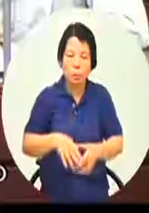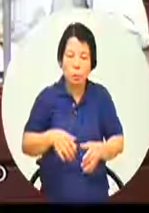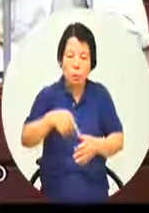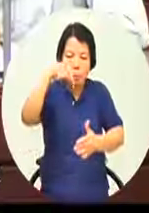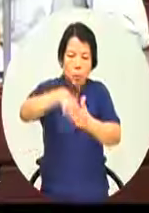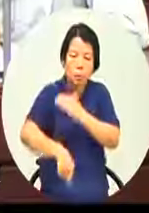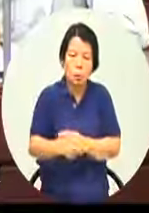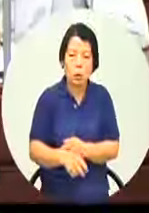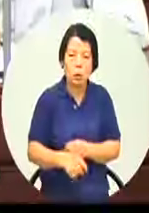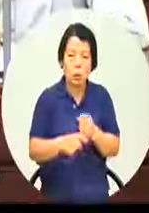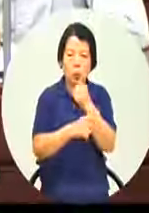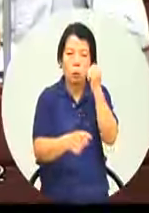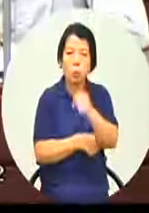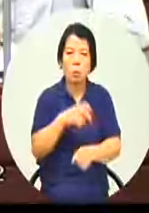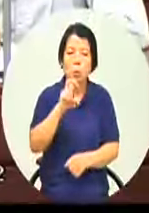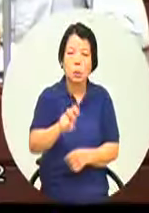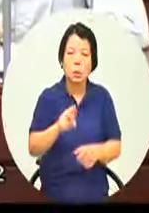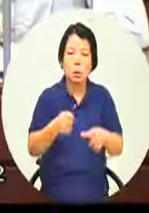是